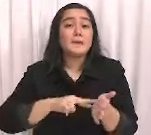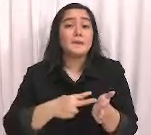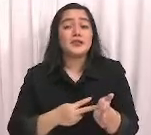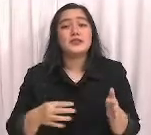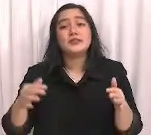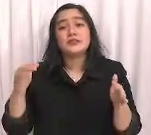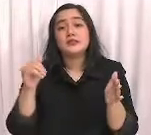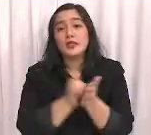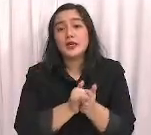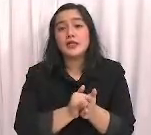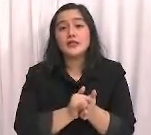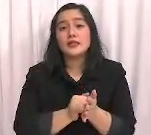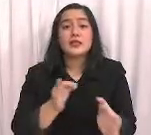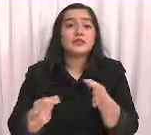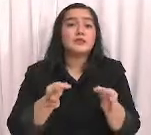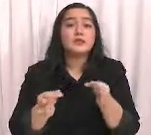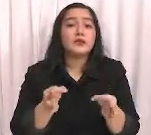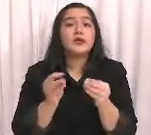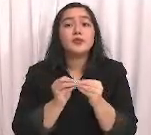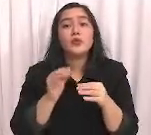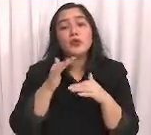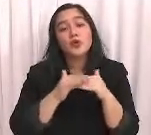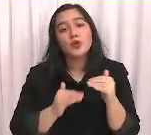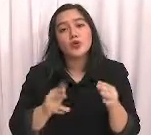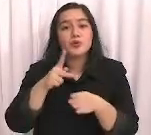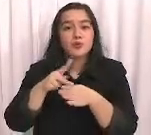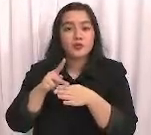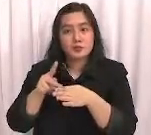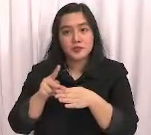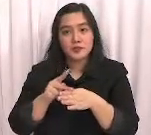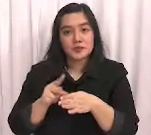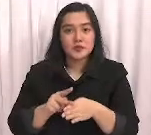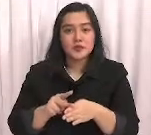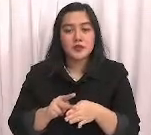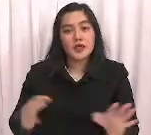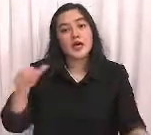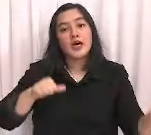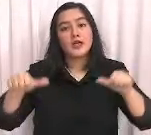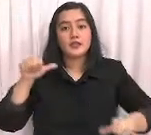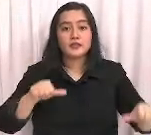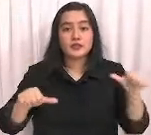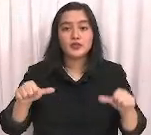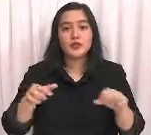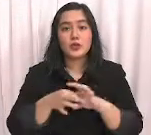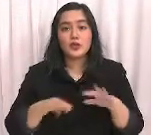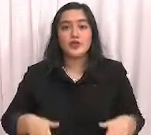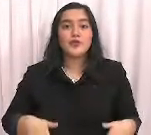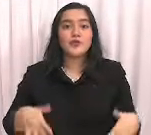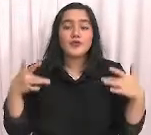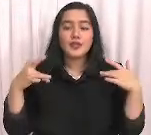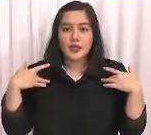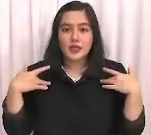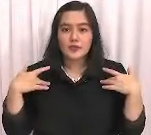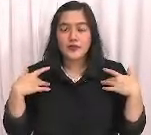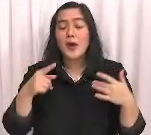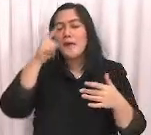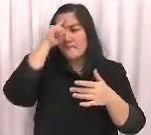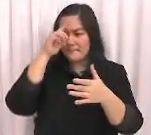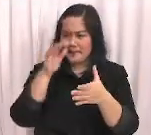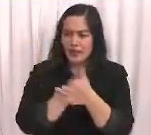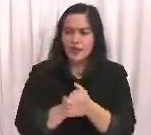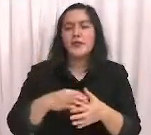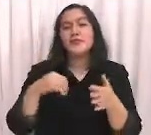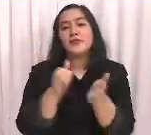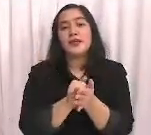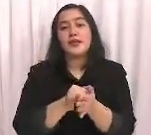principle, ito yung act of life. Ito ho yung laging ginagawa niya sa buhay niya. Pinaniwalaan niya na ito'y tama,